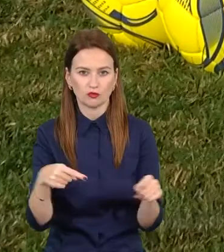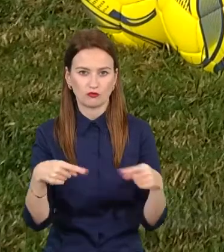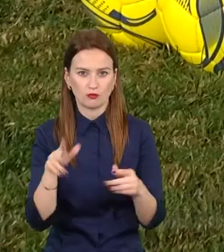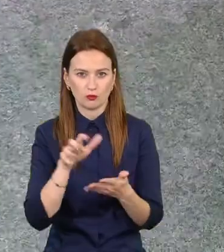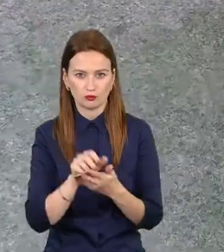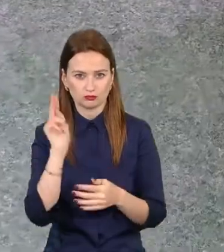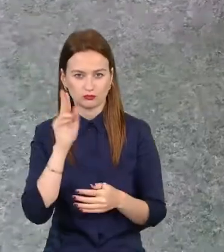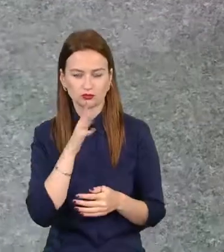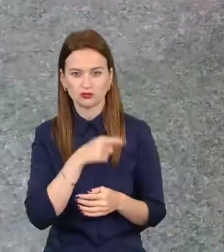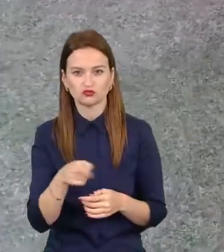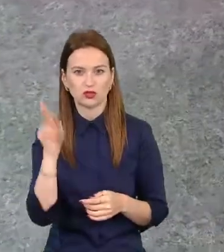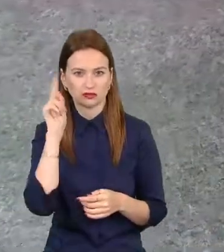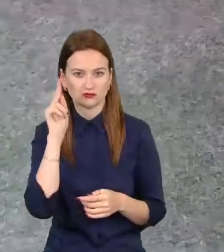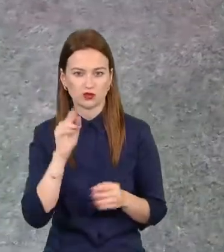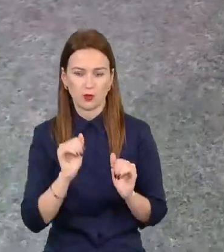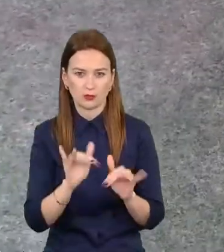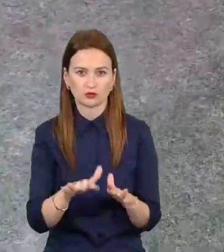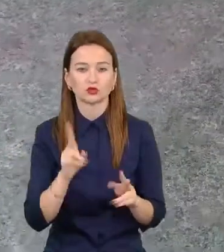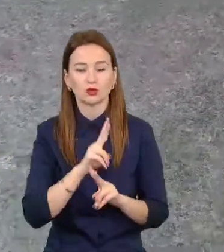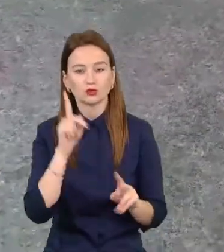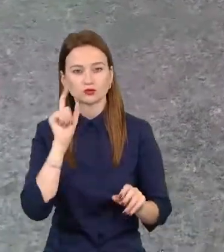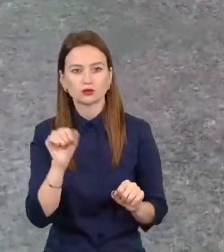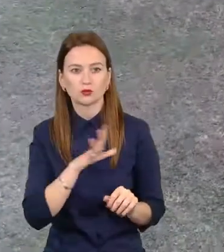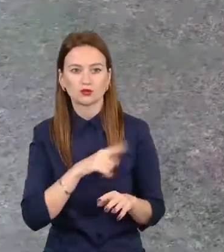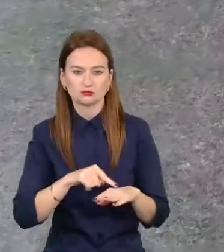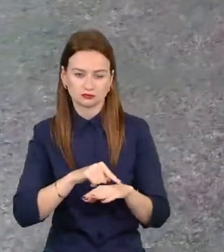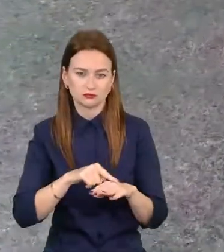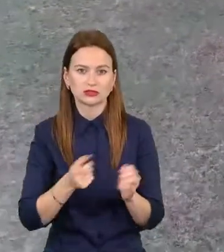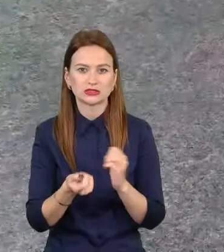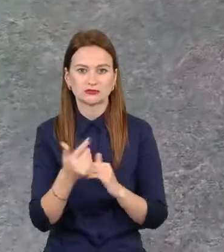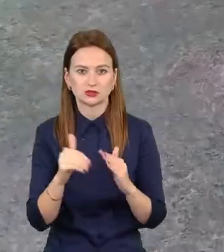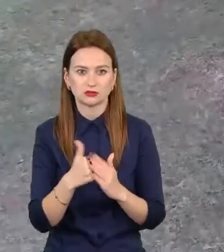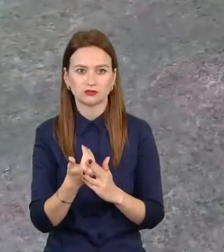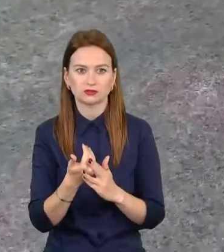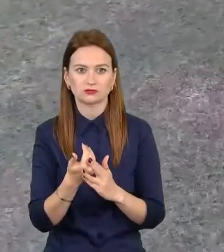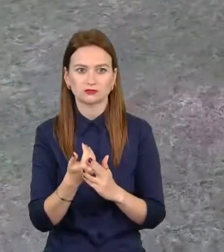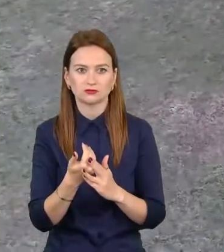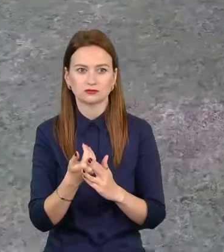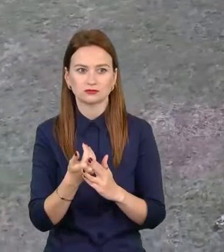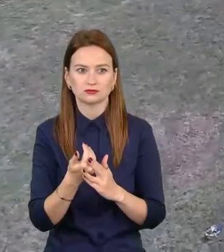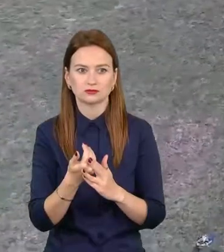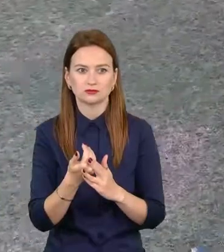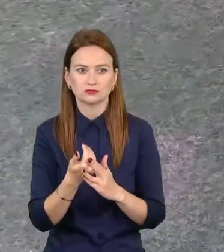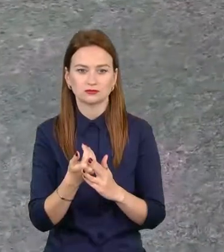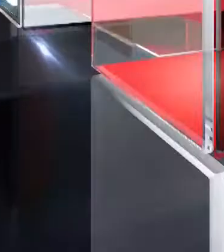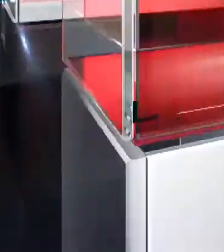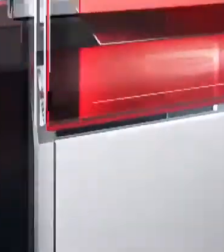навчального процесу. Хто знає, можливо, колись саме через такий фестиваль з'явиться новий футбольний кумир мільйонів.